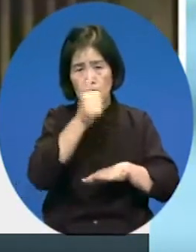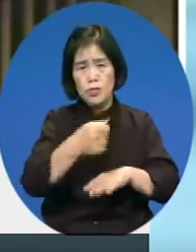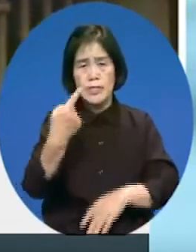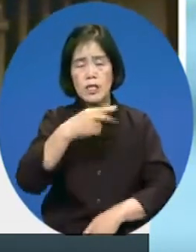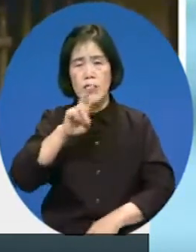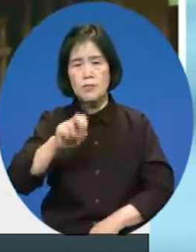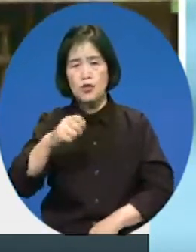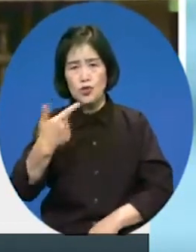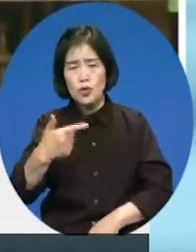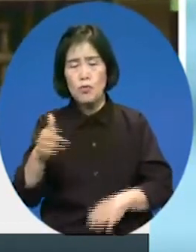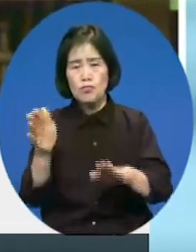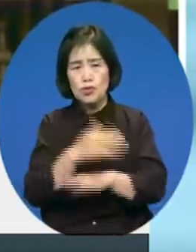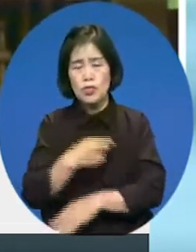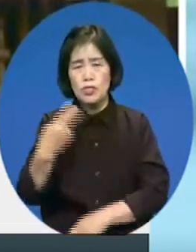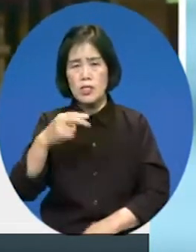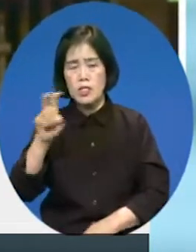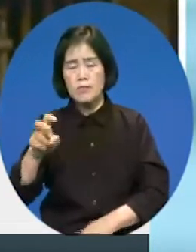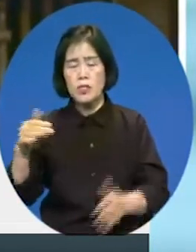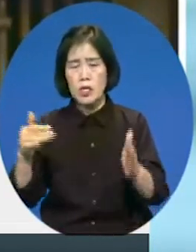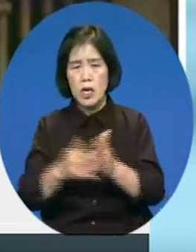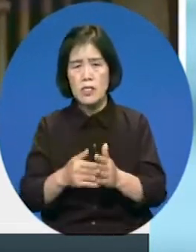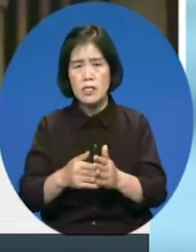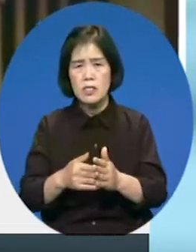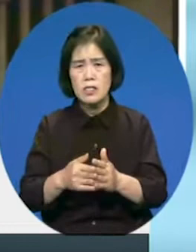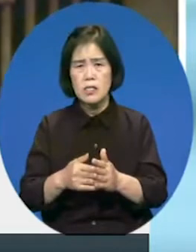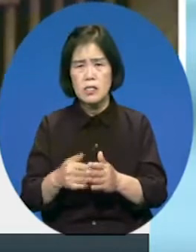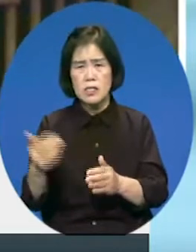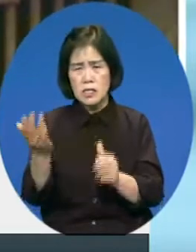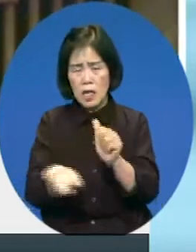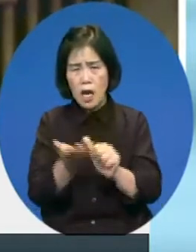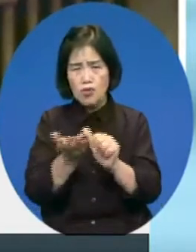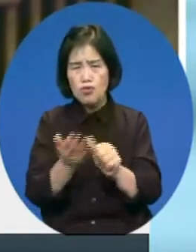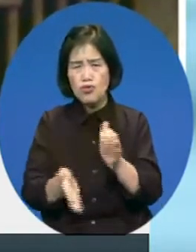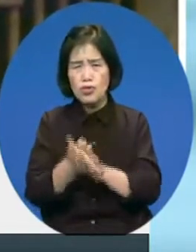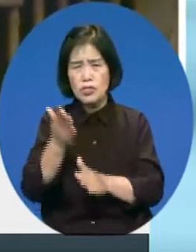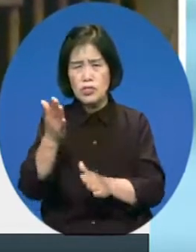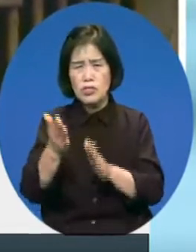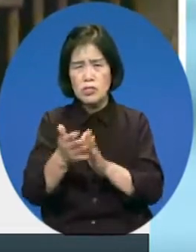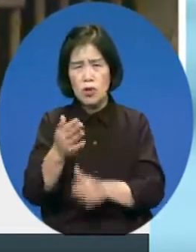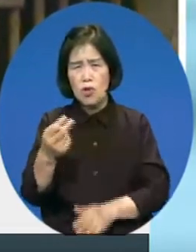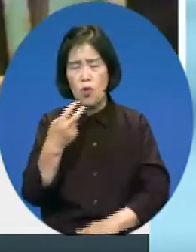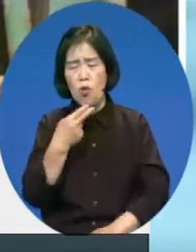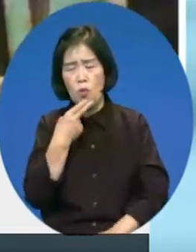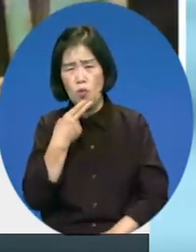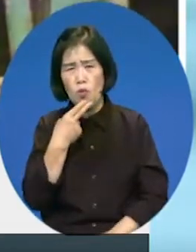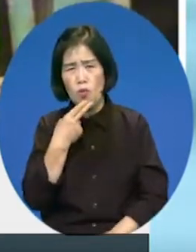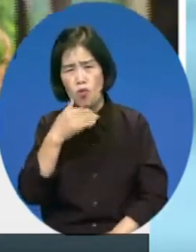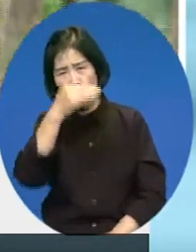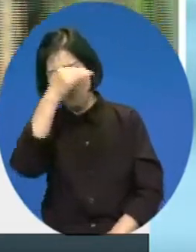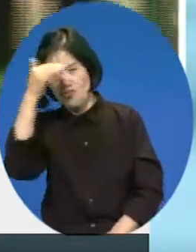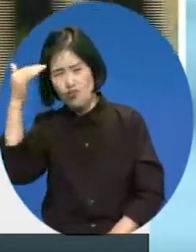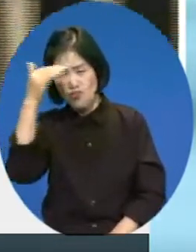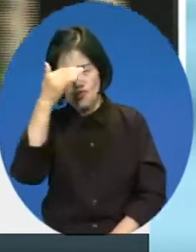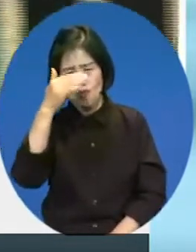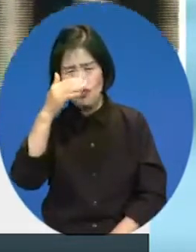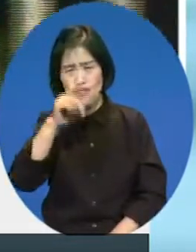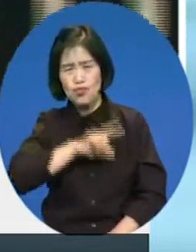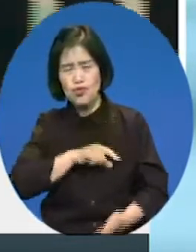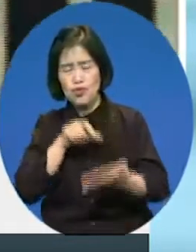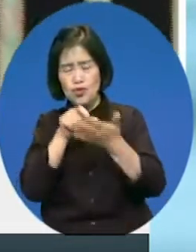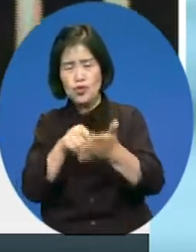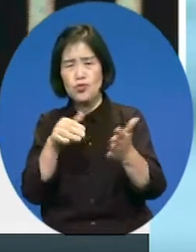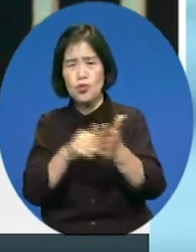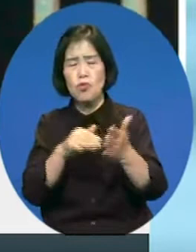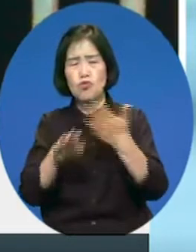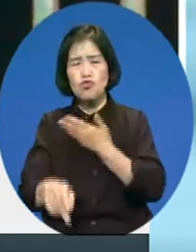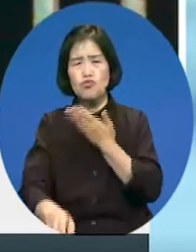2016년부터 2020년도까지 제대로 사육시설을 갖추지 않고 전시 관람용으로 곰을 등록한 뒤 네. 불법 증식해서